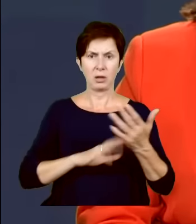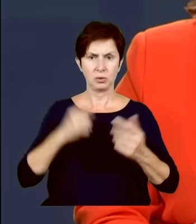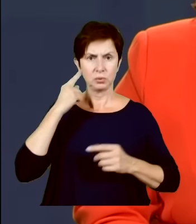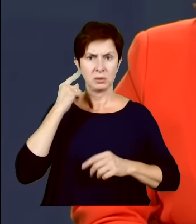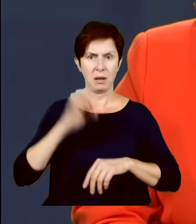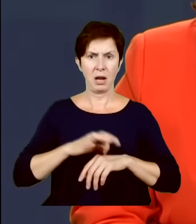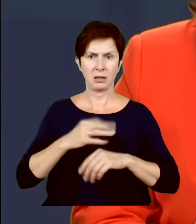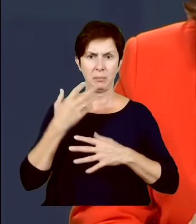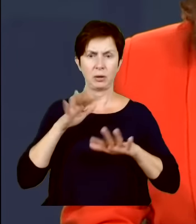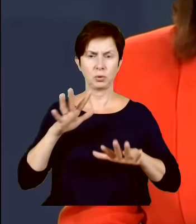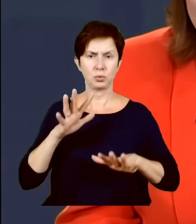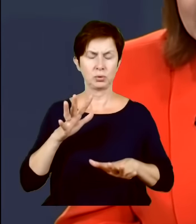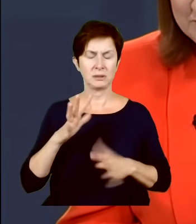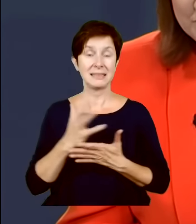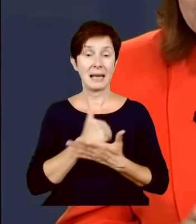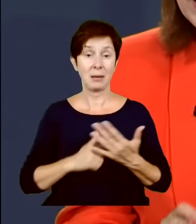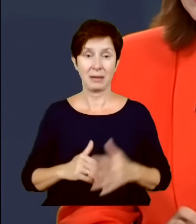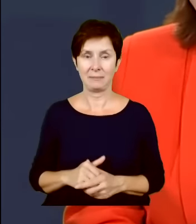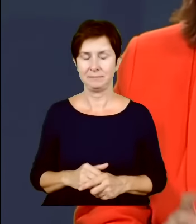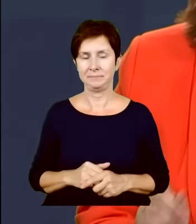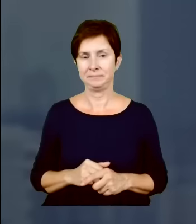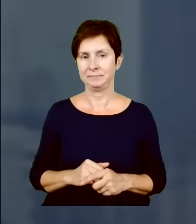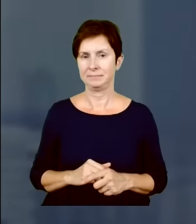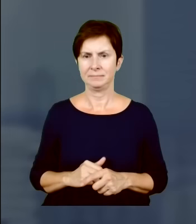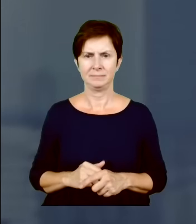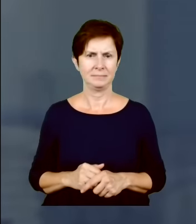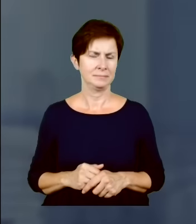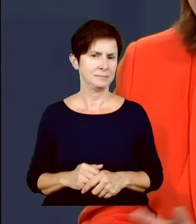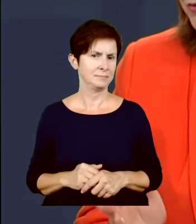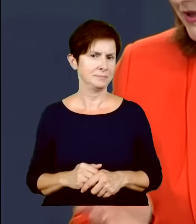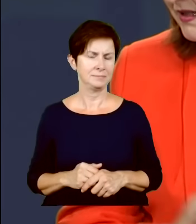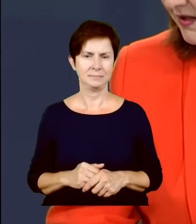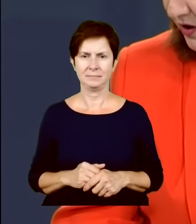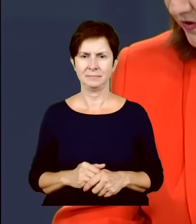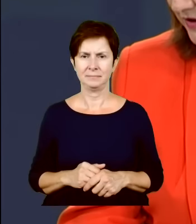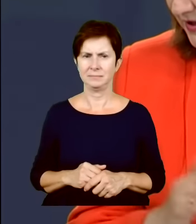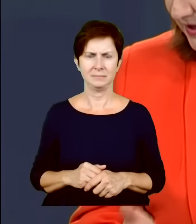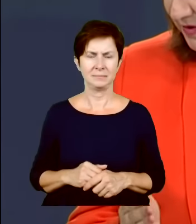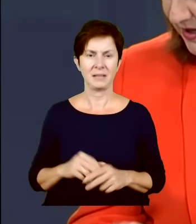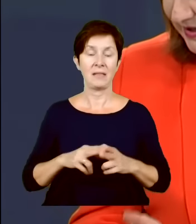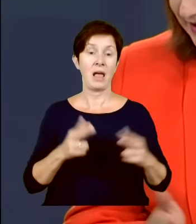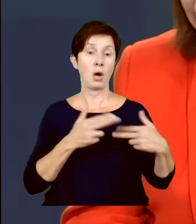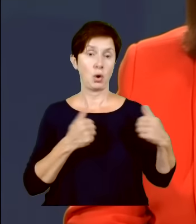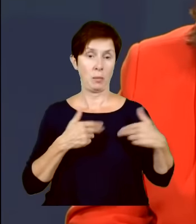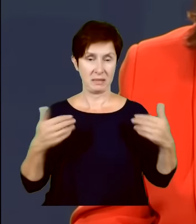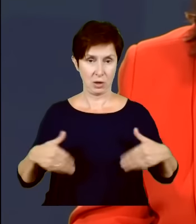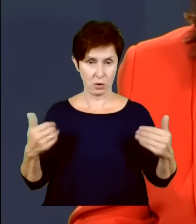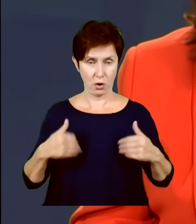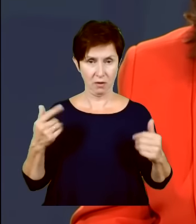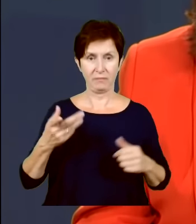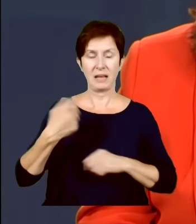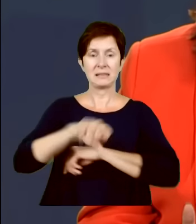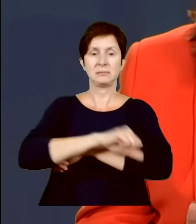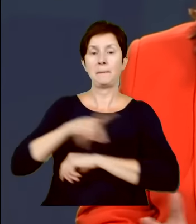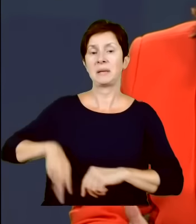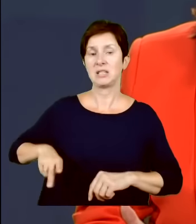coś oznacza panie pośle ja na Komisji Zdrowia wiceminister zdrowia w tym